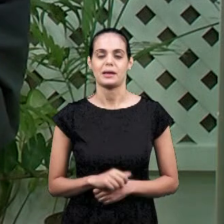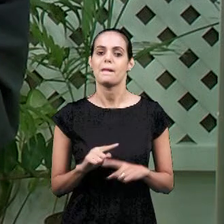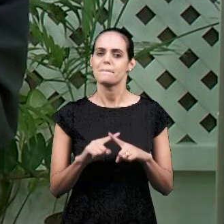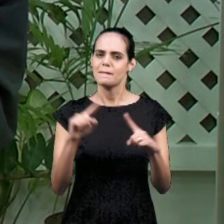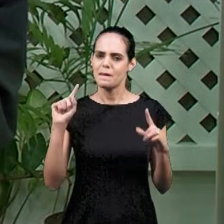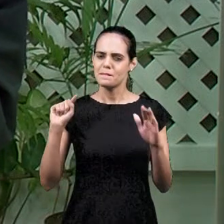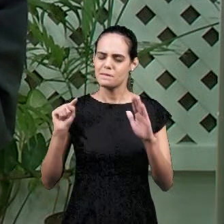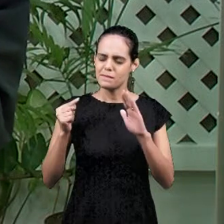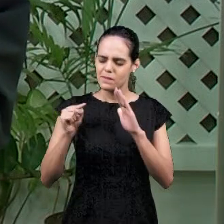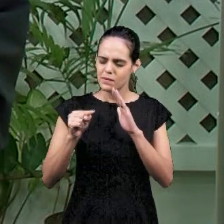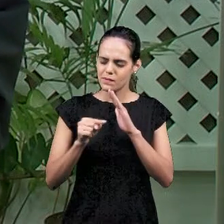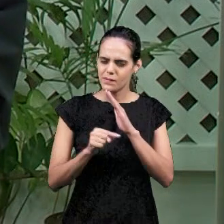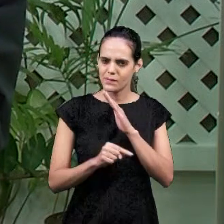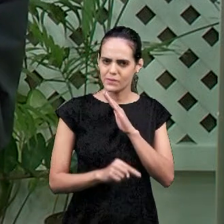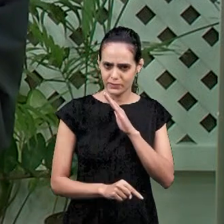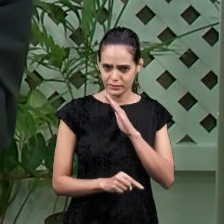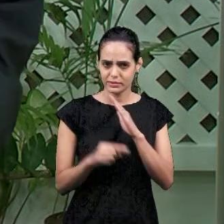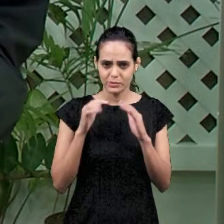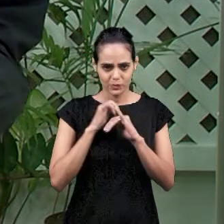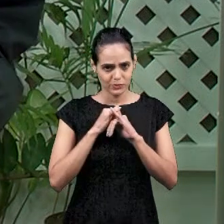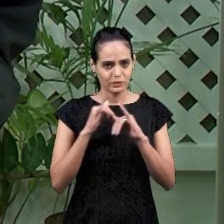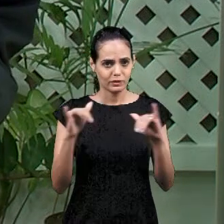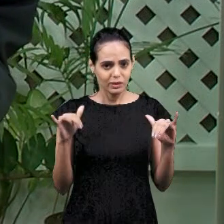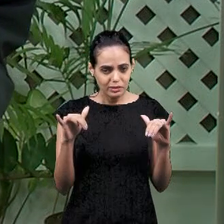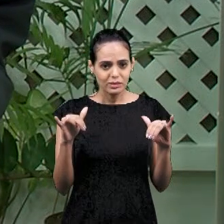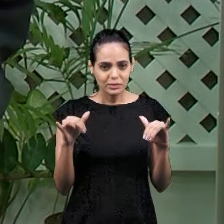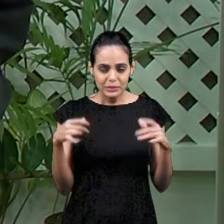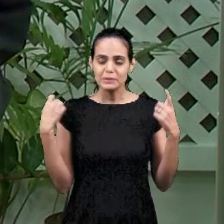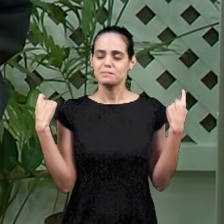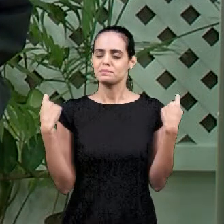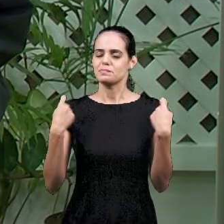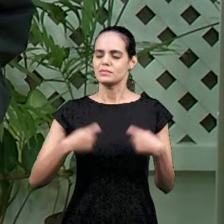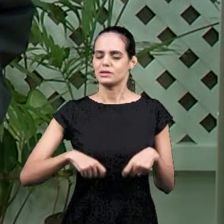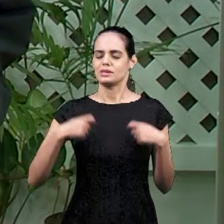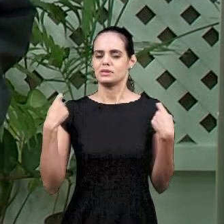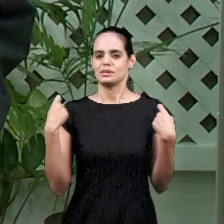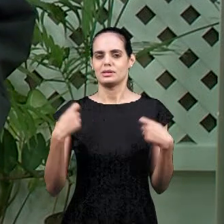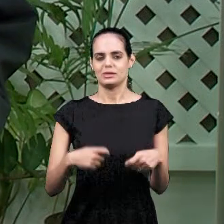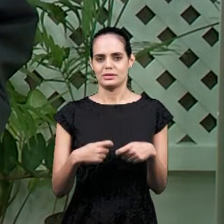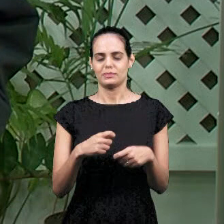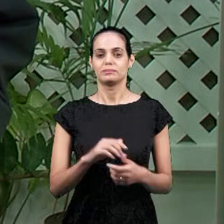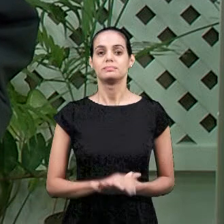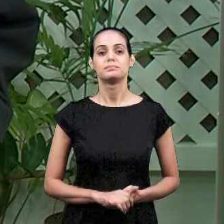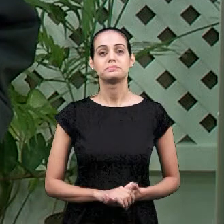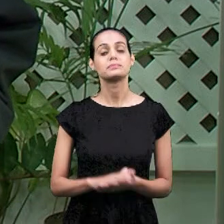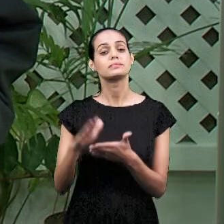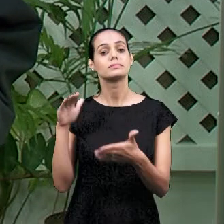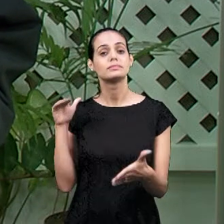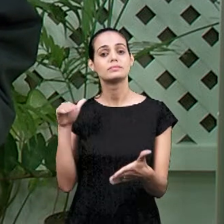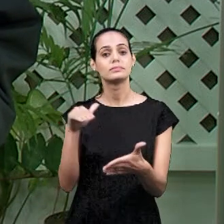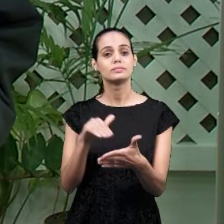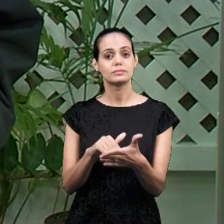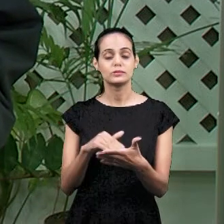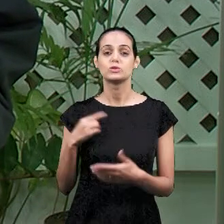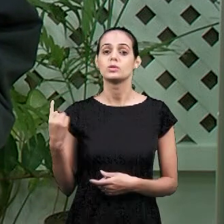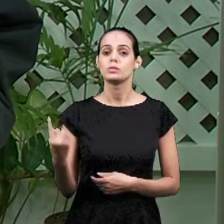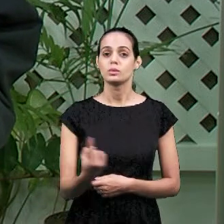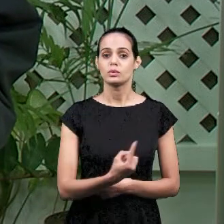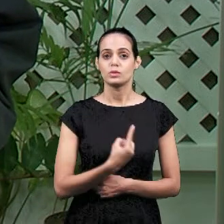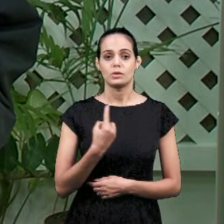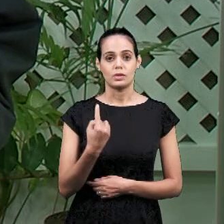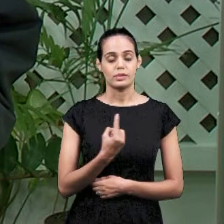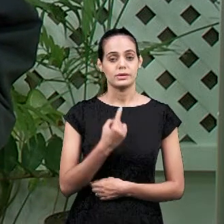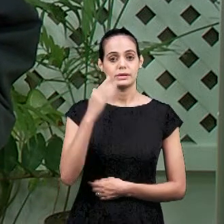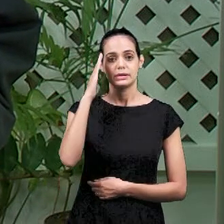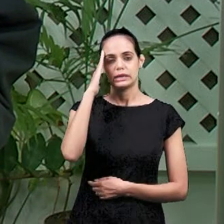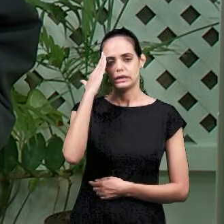choses très intéressantes ici, mais elles sont beaucoup plus profondes, ce que je dis, mais sont nécessaires. Donc, pour